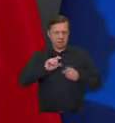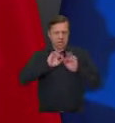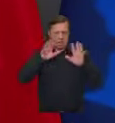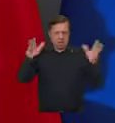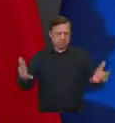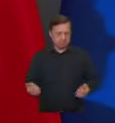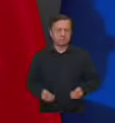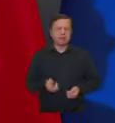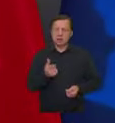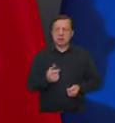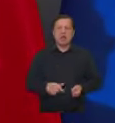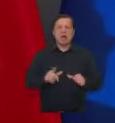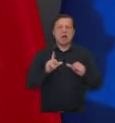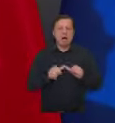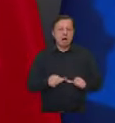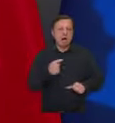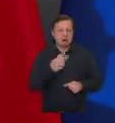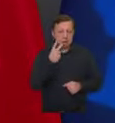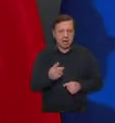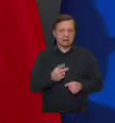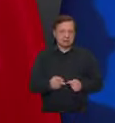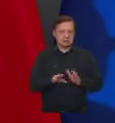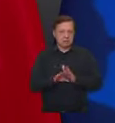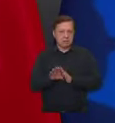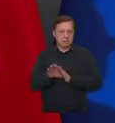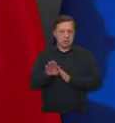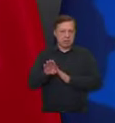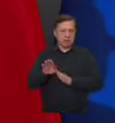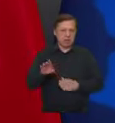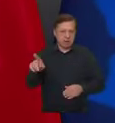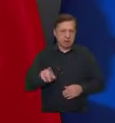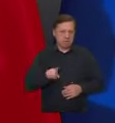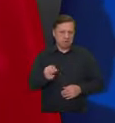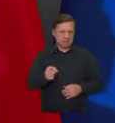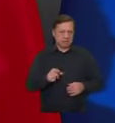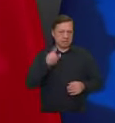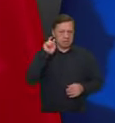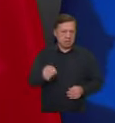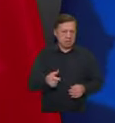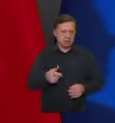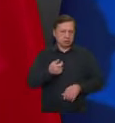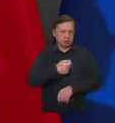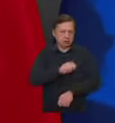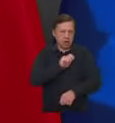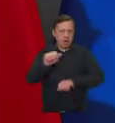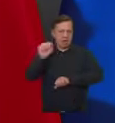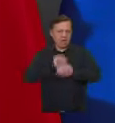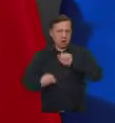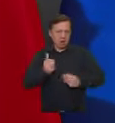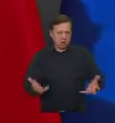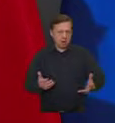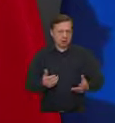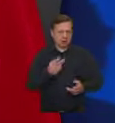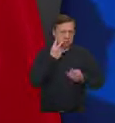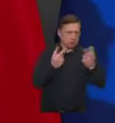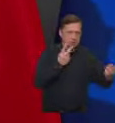obecna sytuacja, jak popatrzymy na wzrosty w krajach takich jak Francja, jak Niemcy, jak Hiszpania, Włochy,